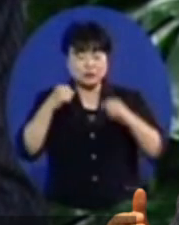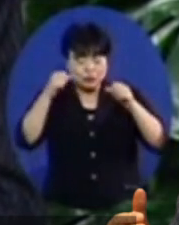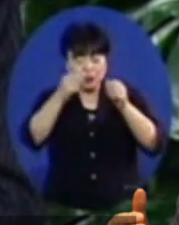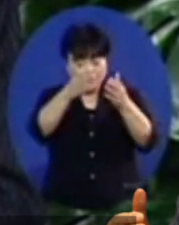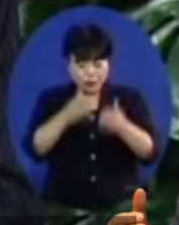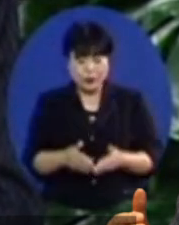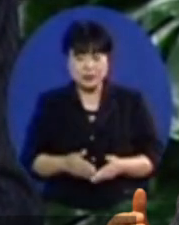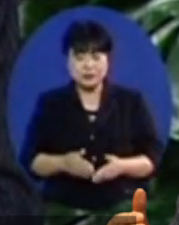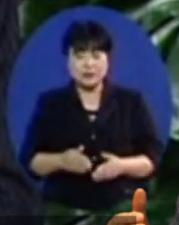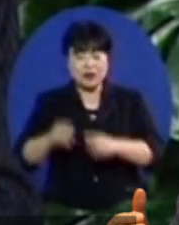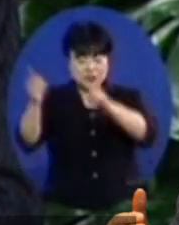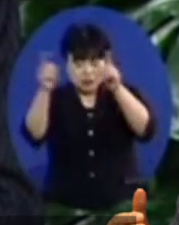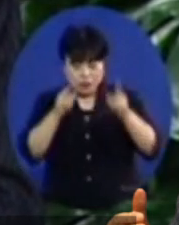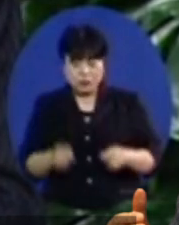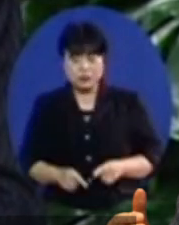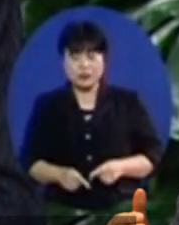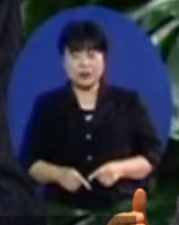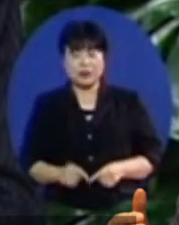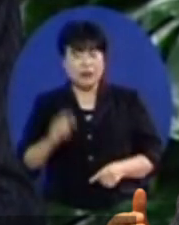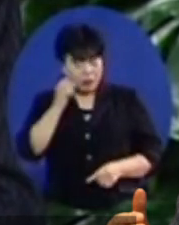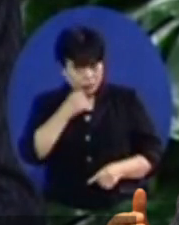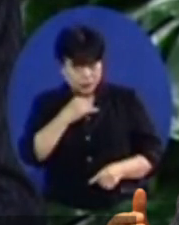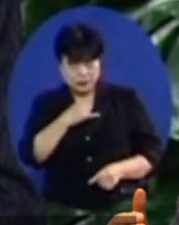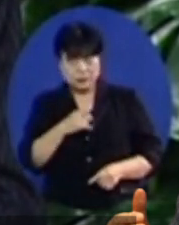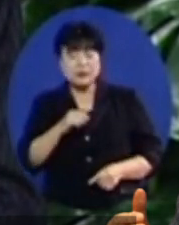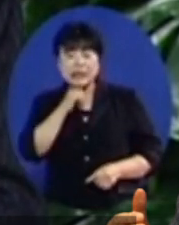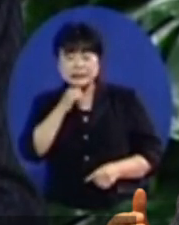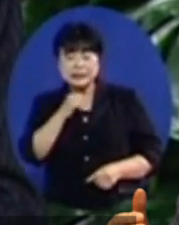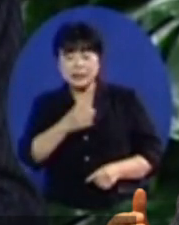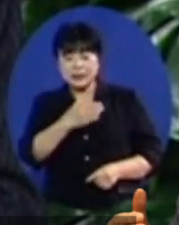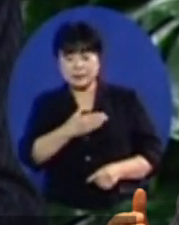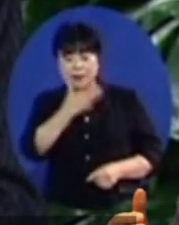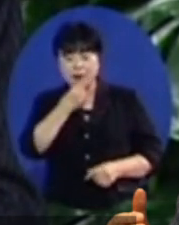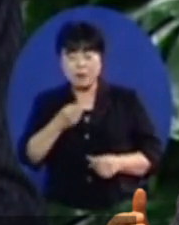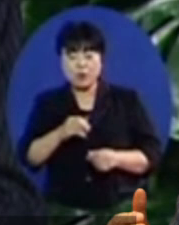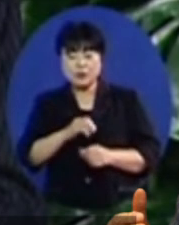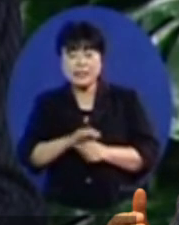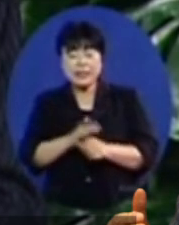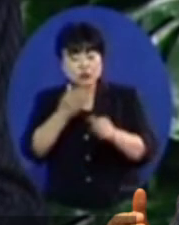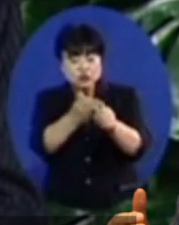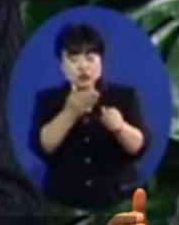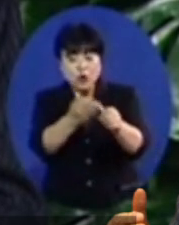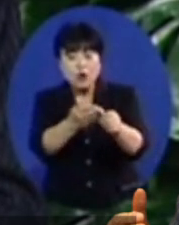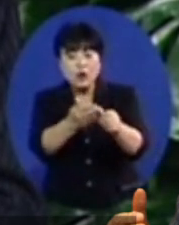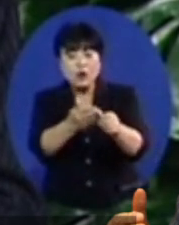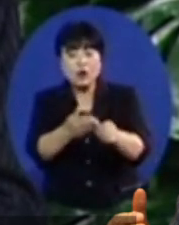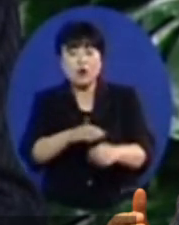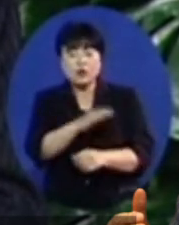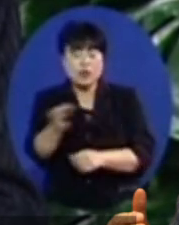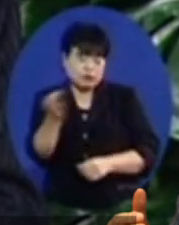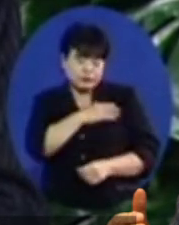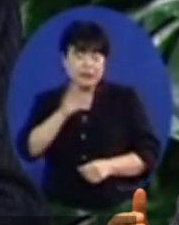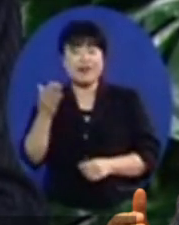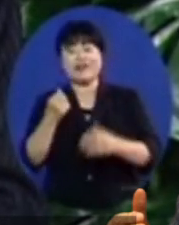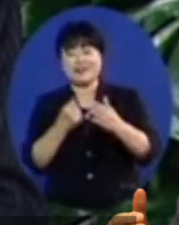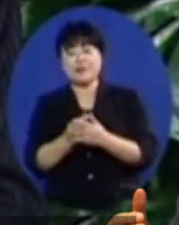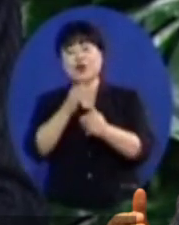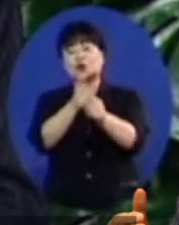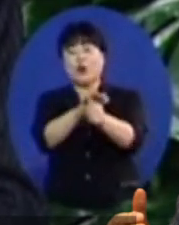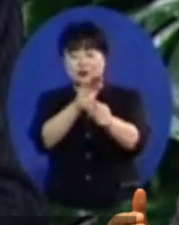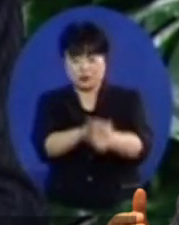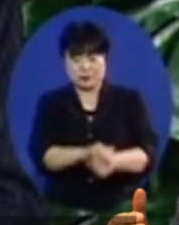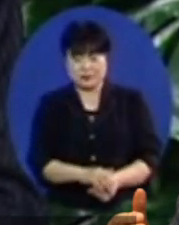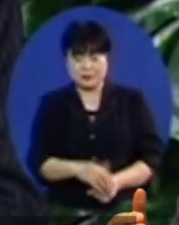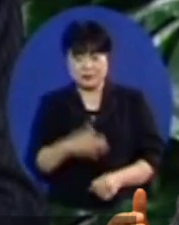통해서 전국에 헐벗고 굶주린 사람하고 사랑과 행복을 나눌 수 있는 것은 우리가 다 잘 살기 때문에 그런 것입니다.